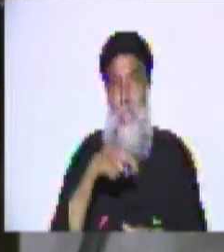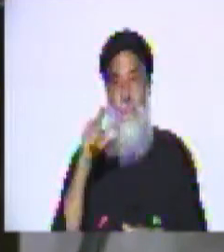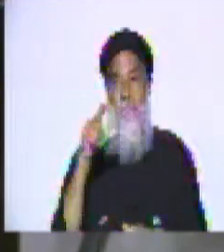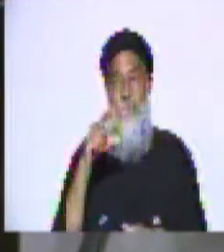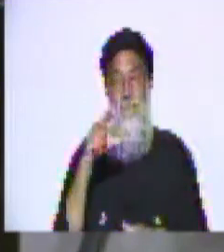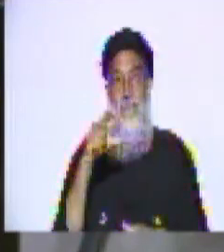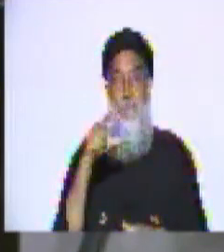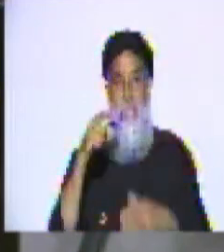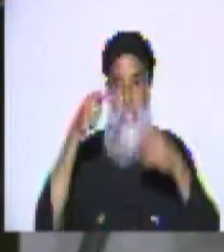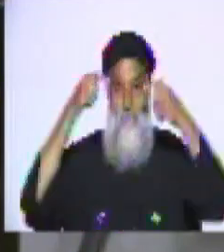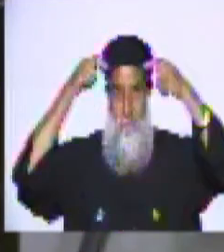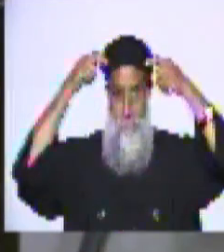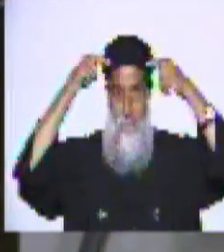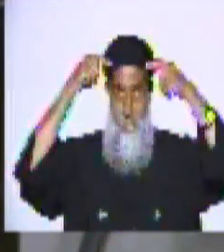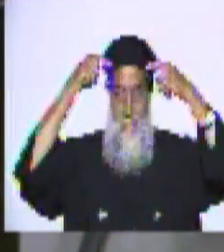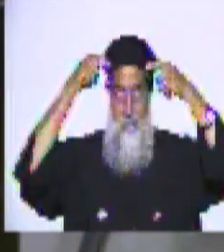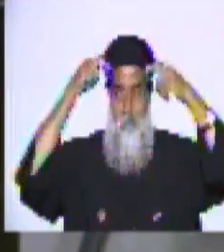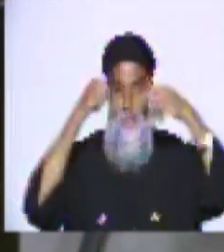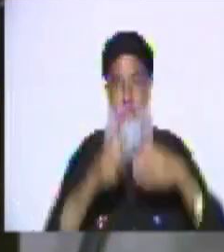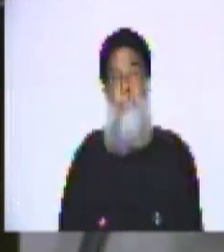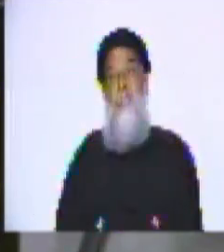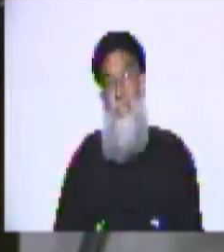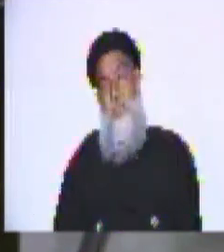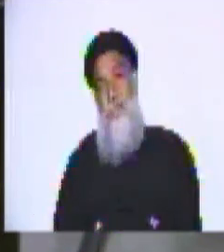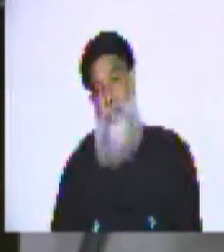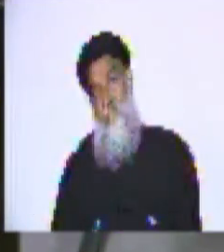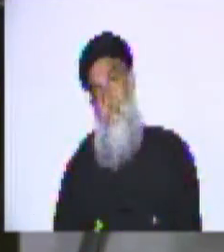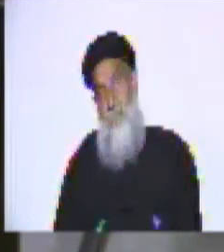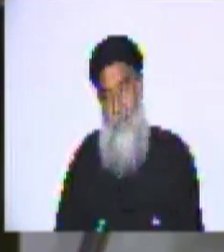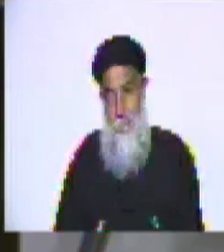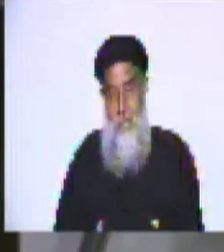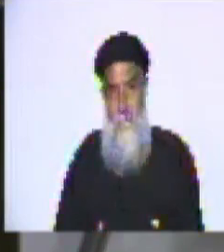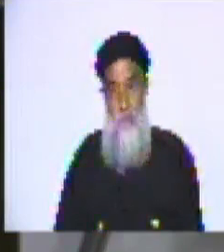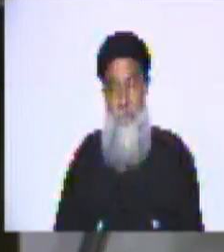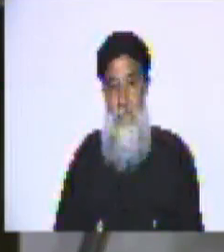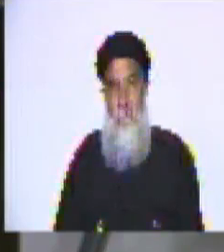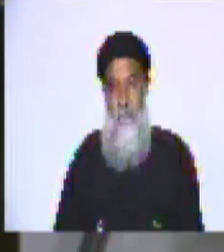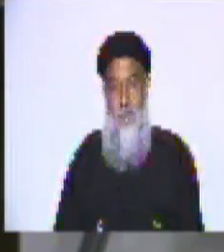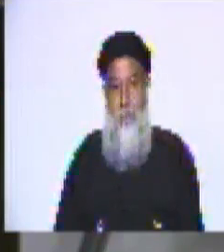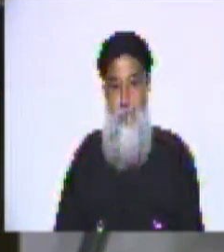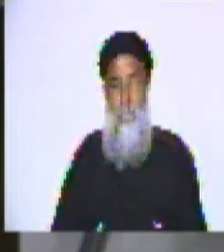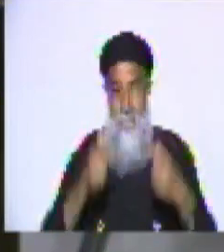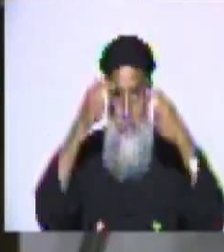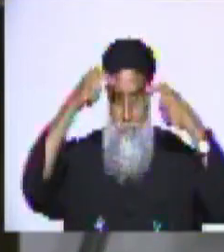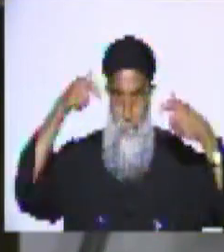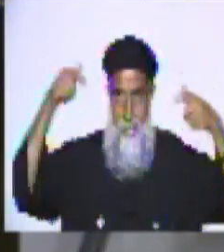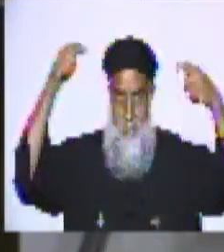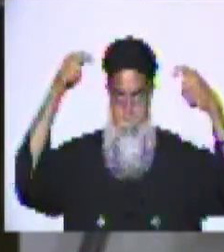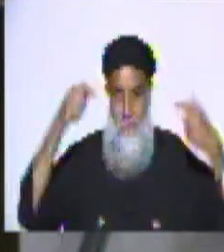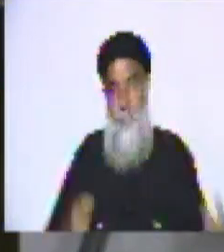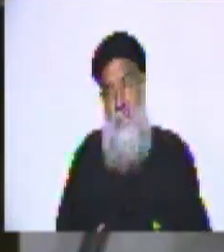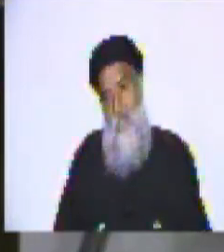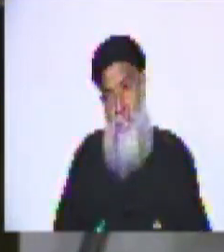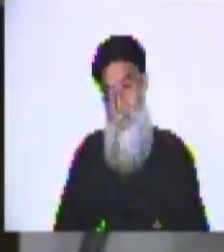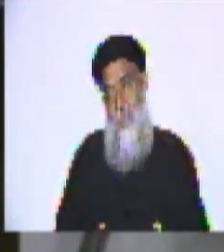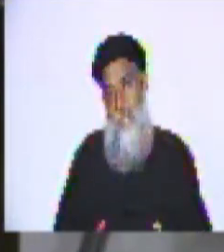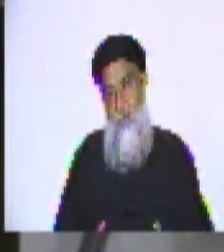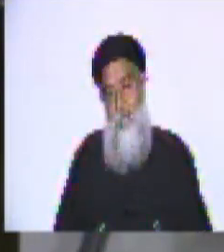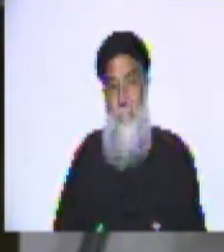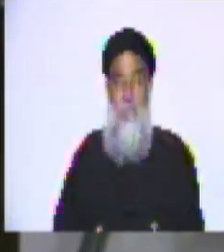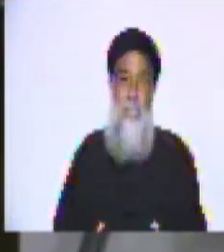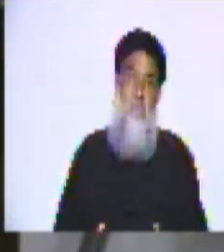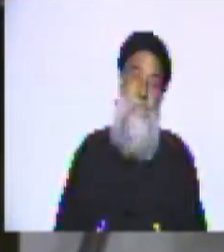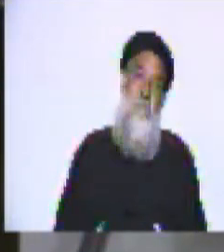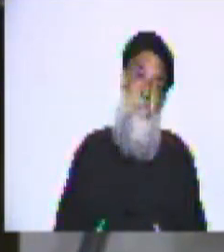اللي هو أسقف أنطاكيا دلوقتي اللي هو البطريرك، هو بيسموا البابا